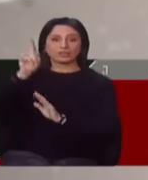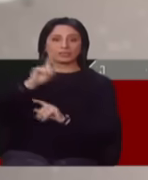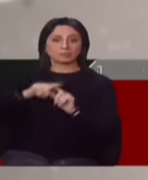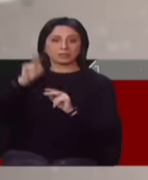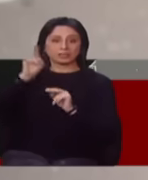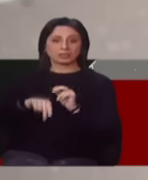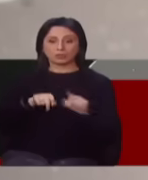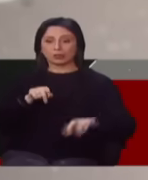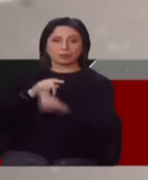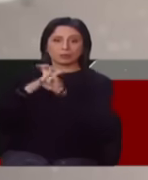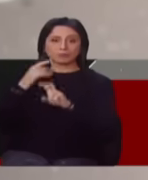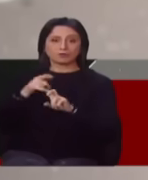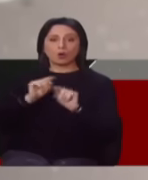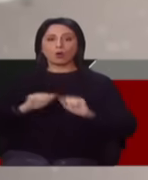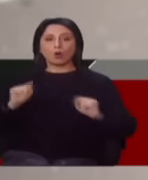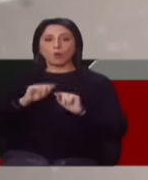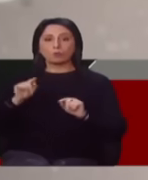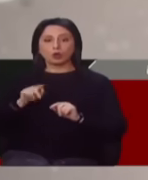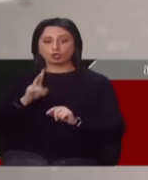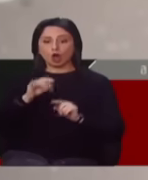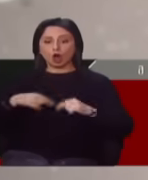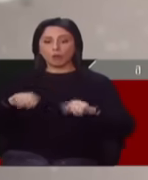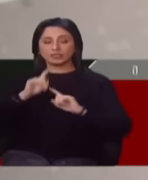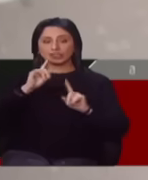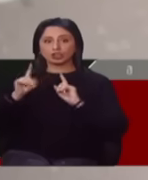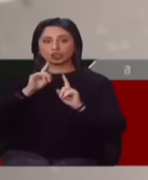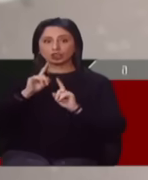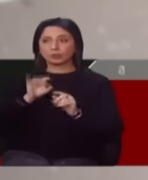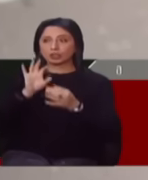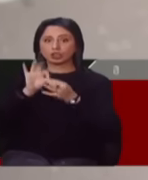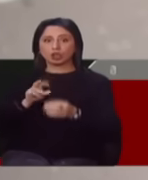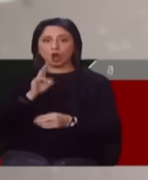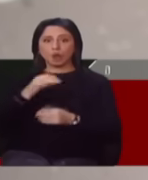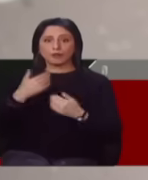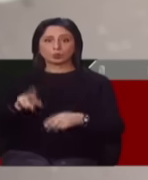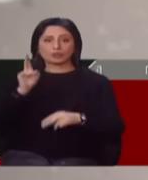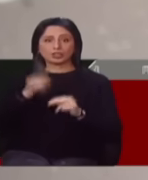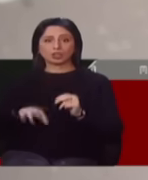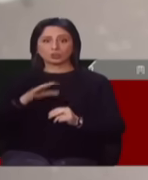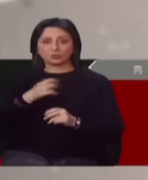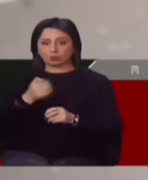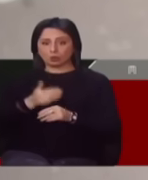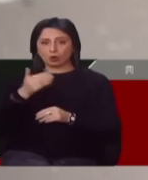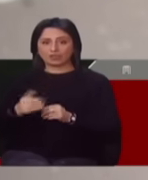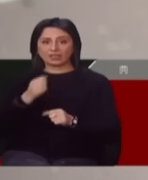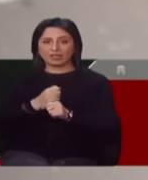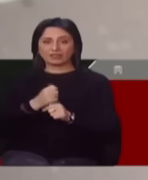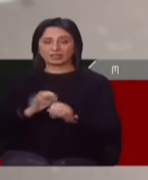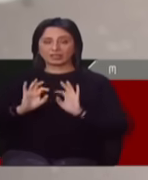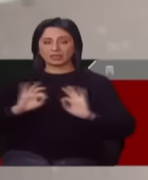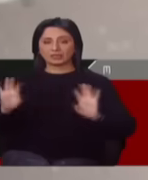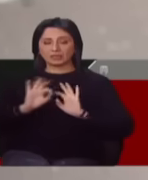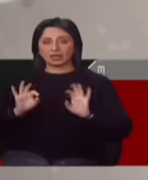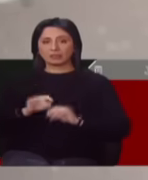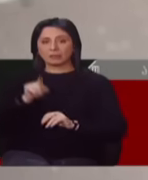მალევე დასრულდა. მაშინ როდესაც უკვე ოპოზიციის წევრები კომიტეტის ხდომას შეუერთდნენ, კომიტეტი იყო დასრულებული და მოგვიანებით გააკეთეს